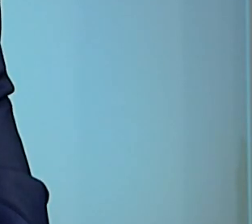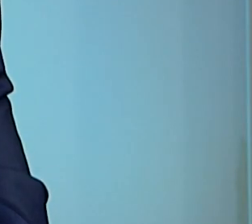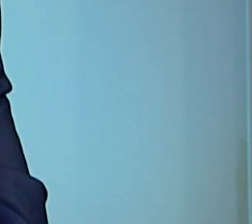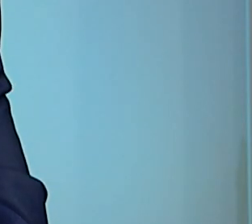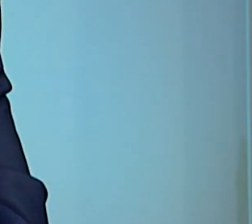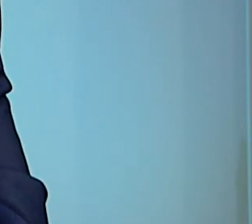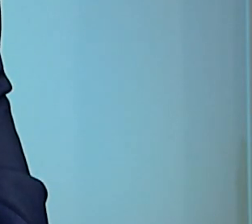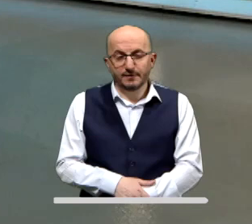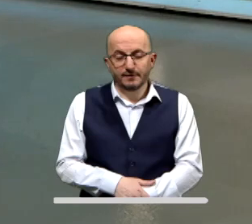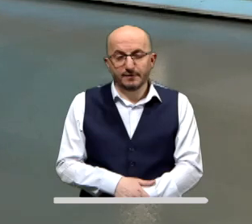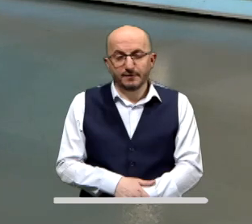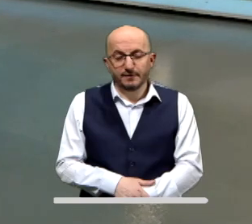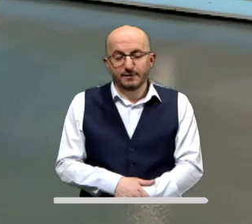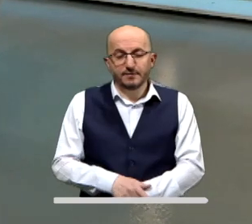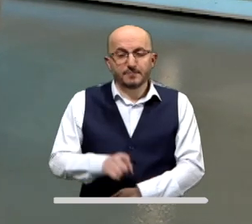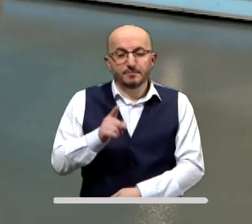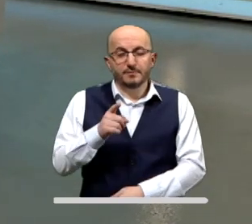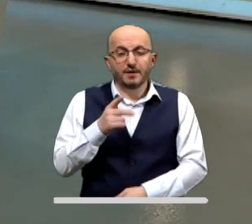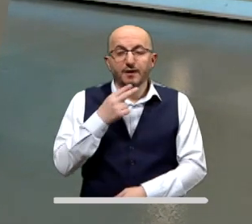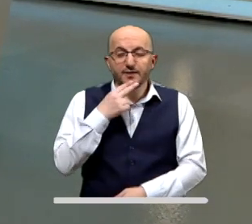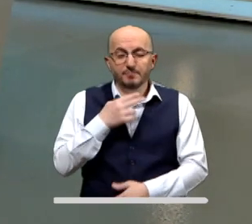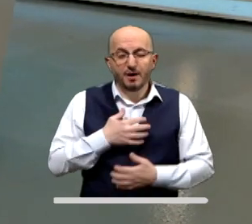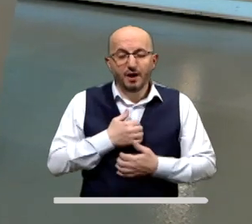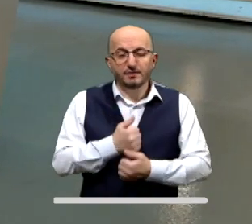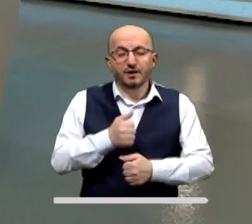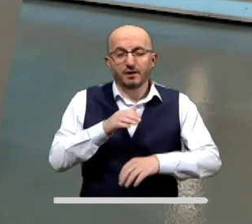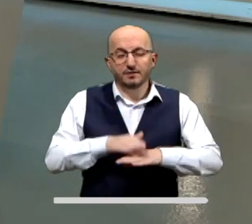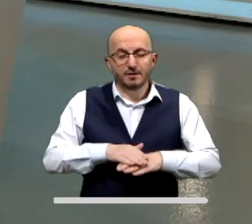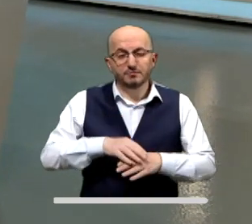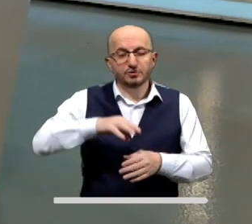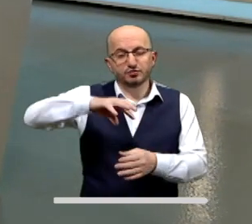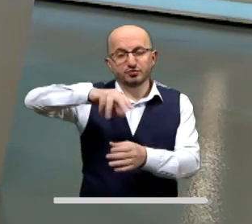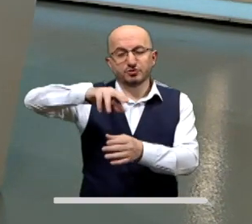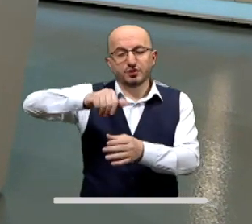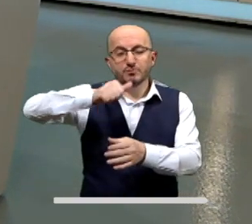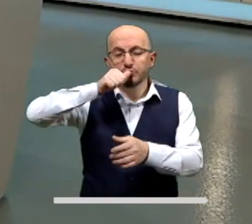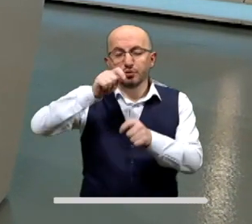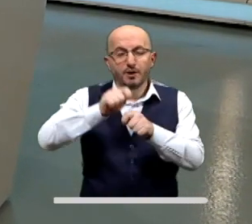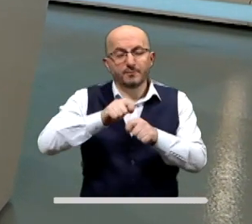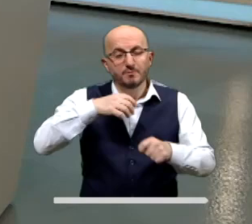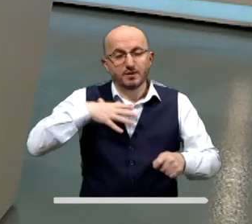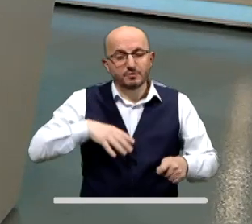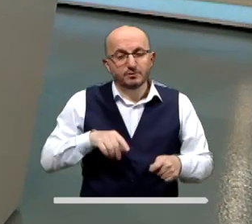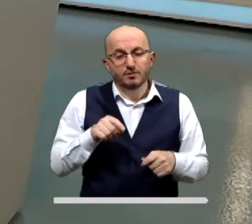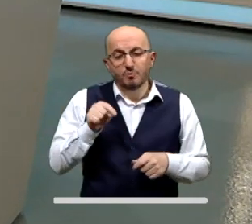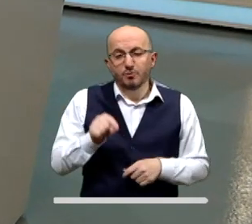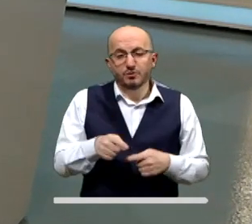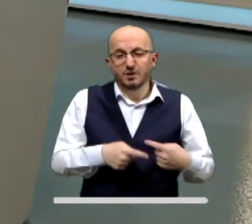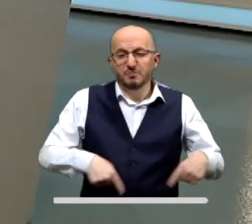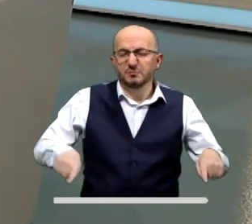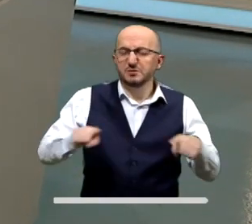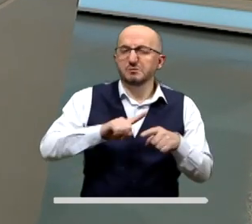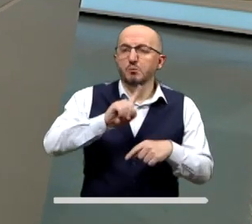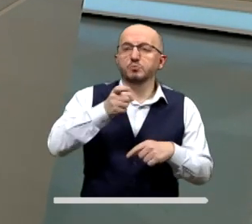Biz Hanım bir ada kararı dedi ki bir yerde bir Çeşme Su akar bir su yaptırmak istiyoruz burada Bizim tek